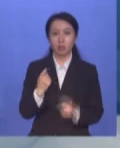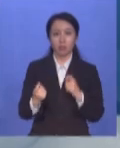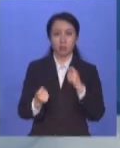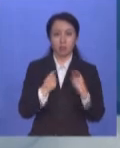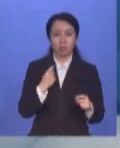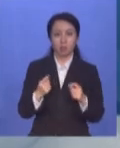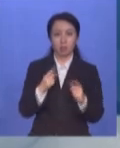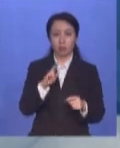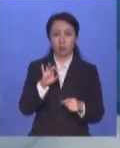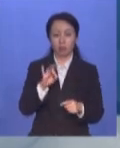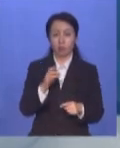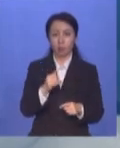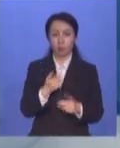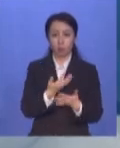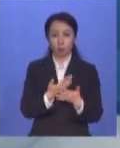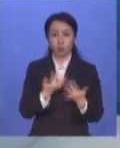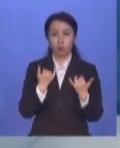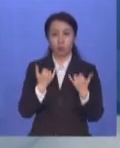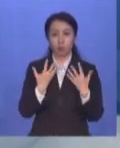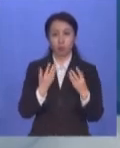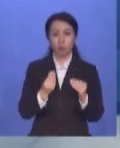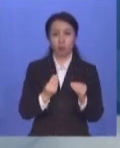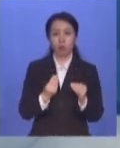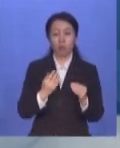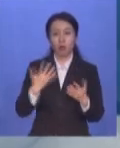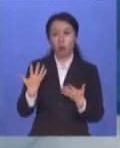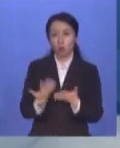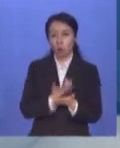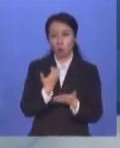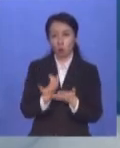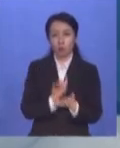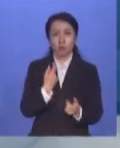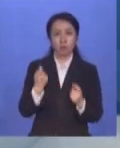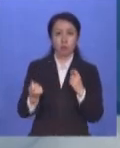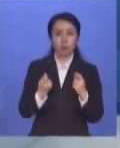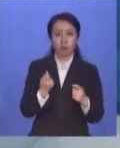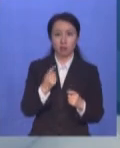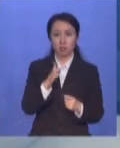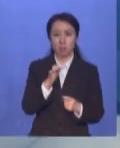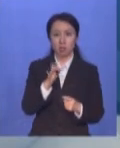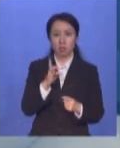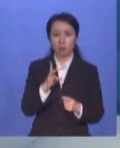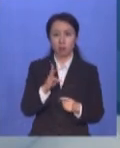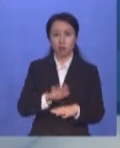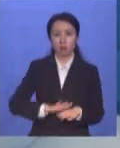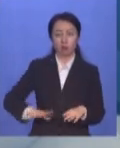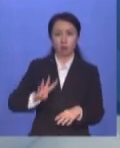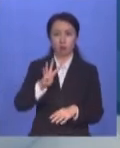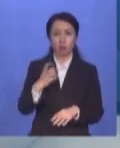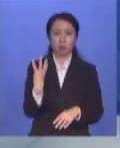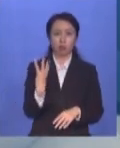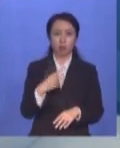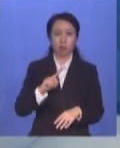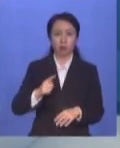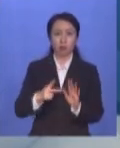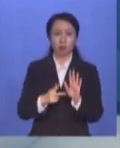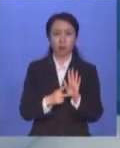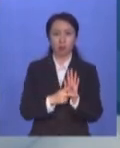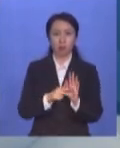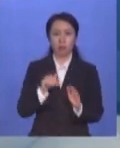зерновые и зернобобовые культуры на сегодняшний день убрано зерновых и зернобобовых на площади 440